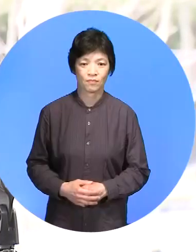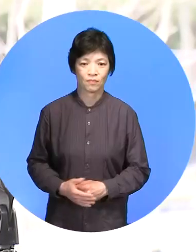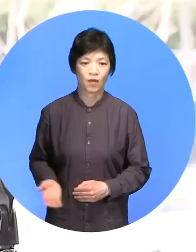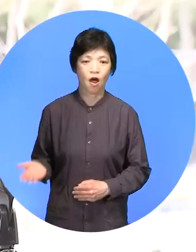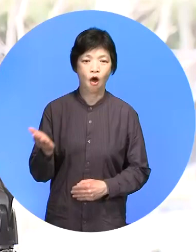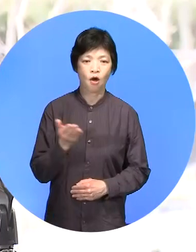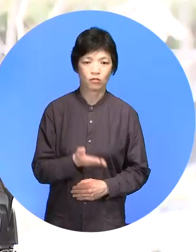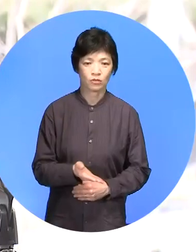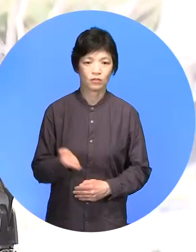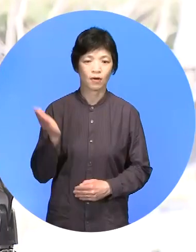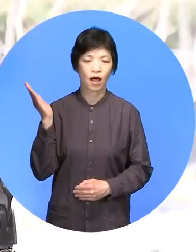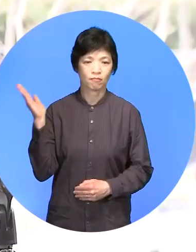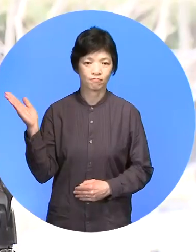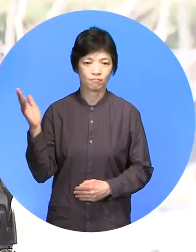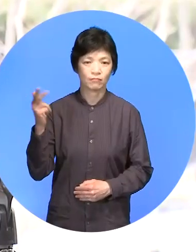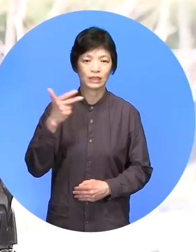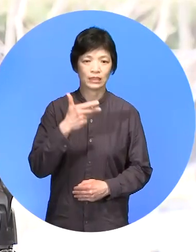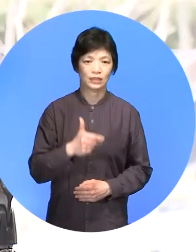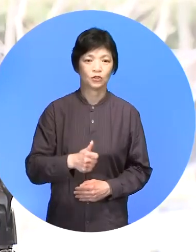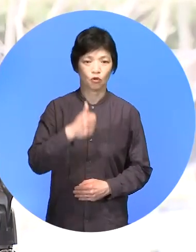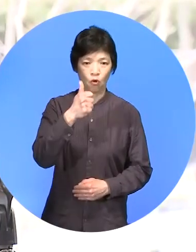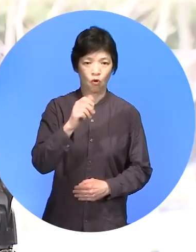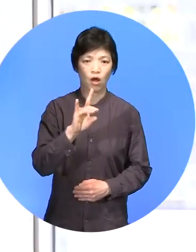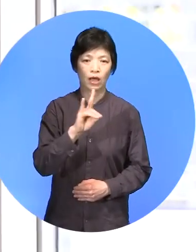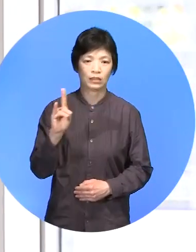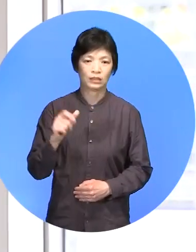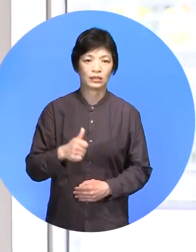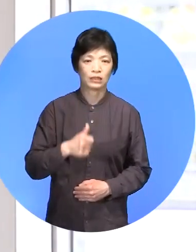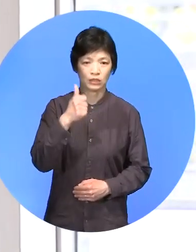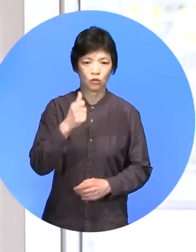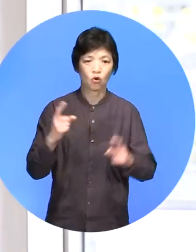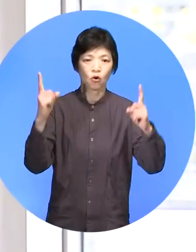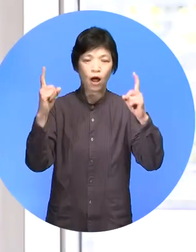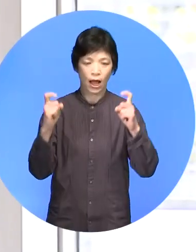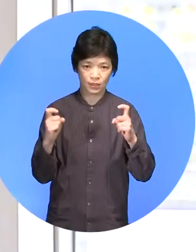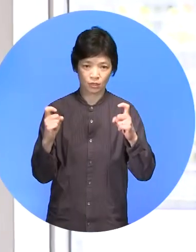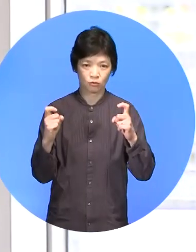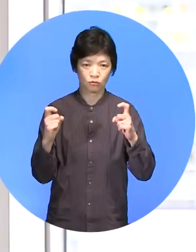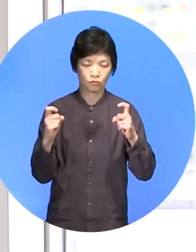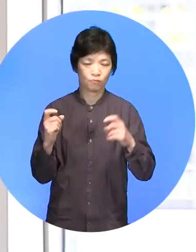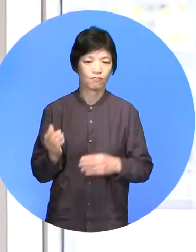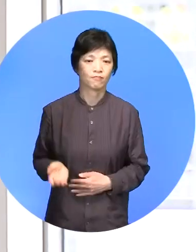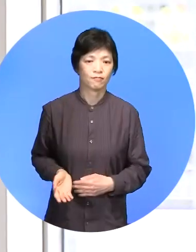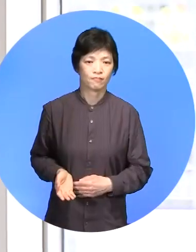演奏の後、後藤圭司市長、奥谷正美市議会議長の挨拶。